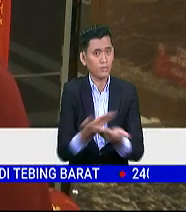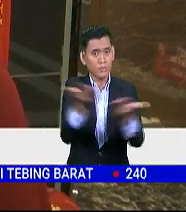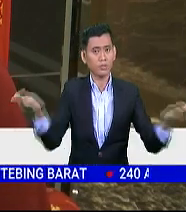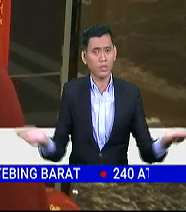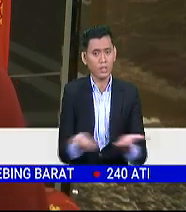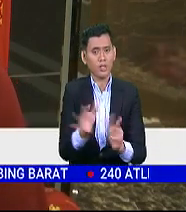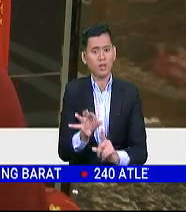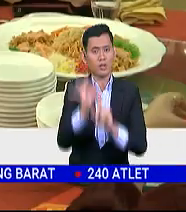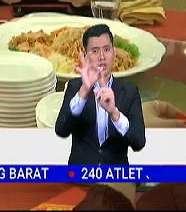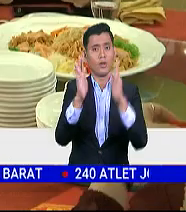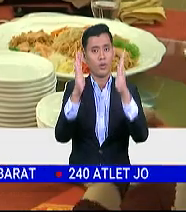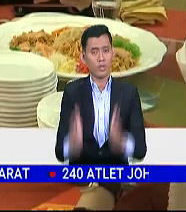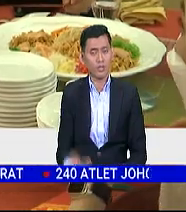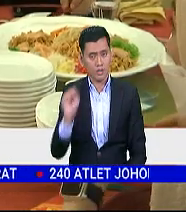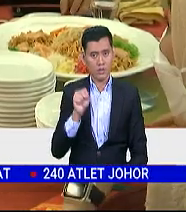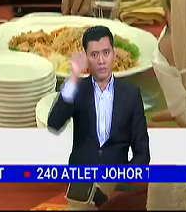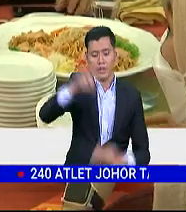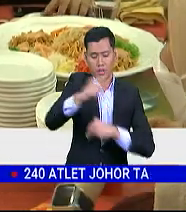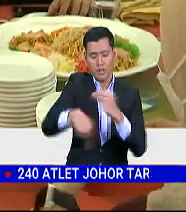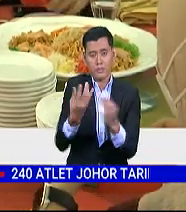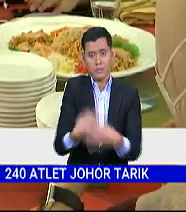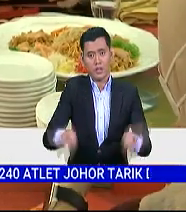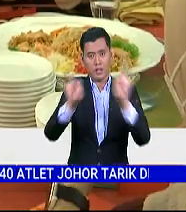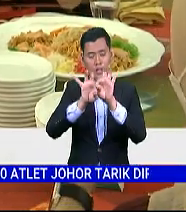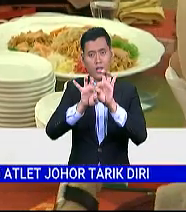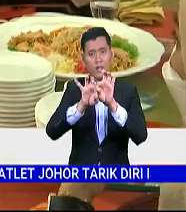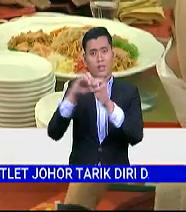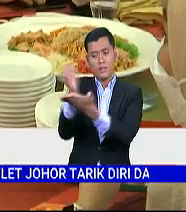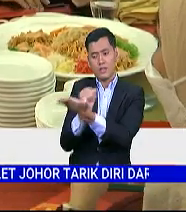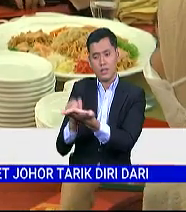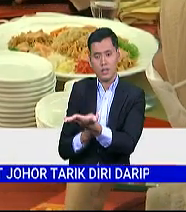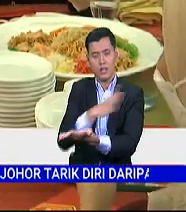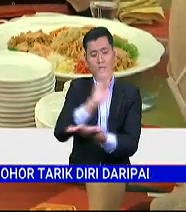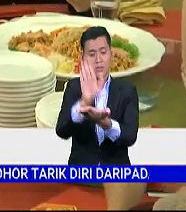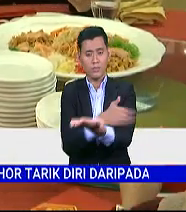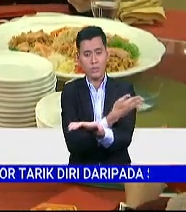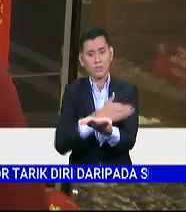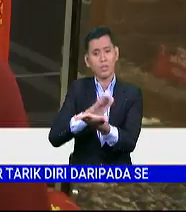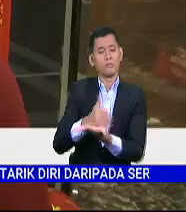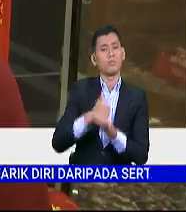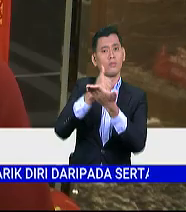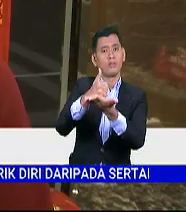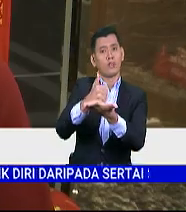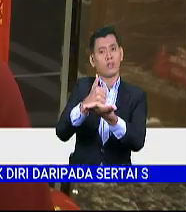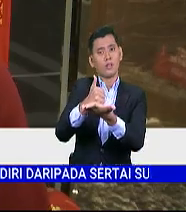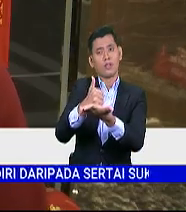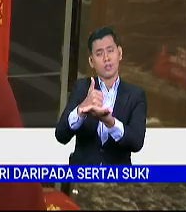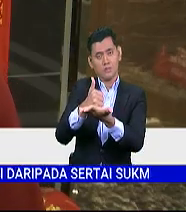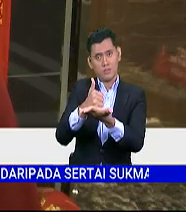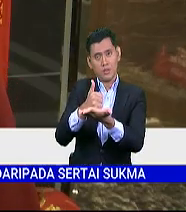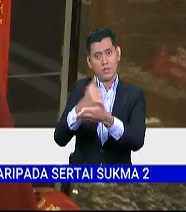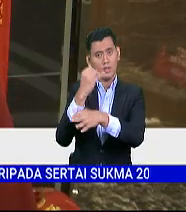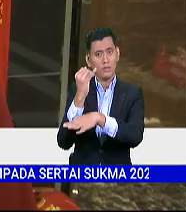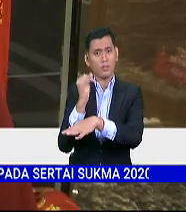sekeliling, especially orang Sabah, tentang kepentingan seni dan juga muzik dalam membantu industri seni dan juga